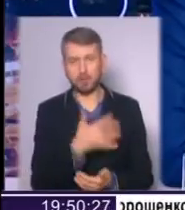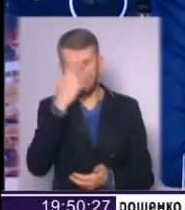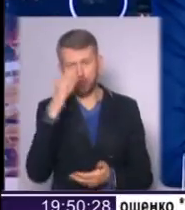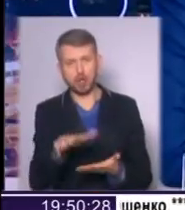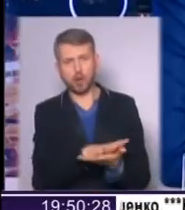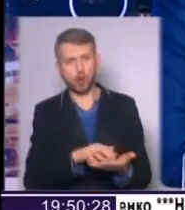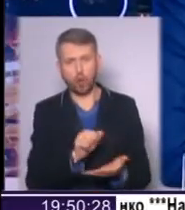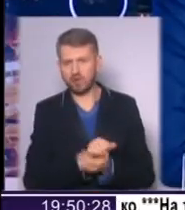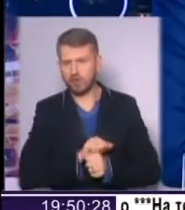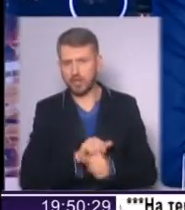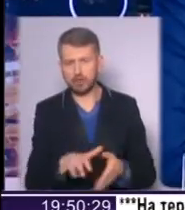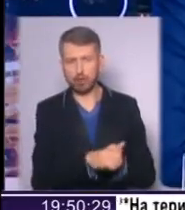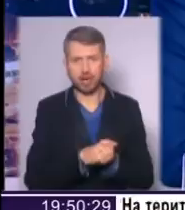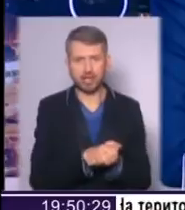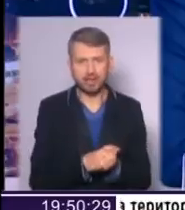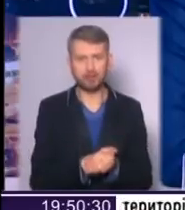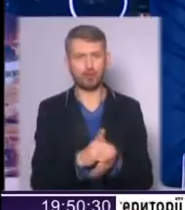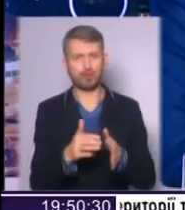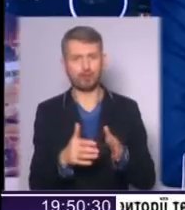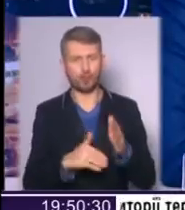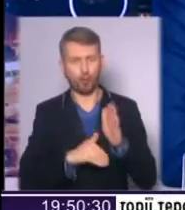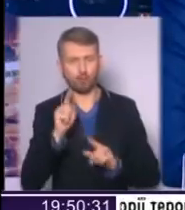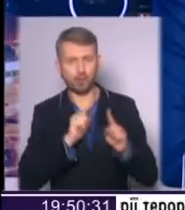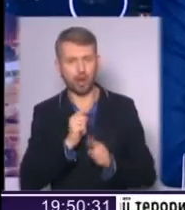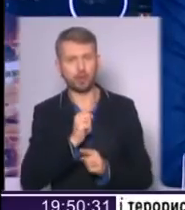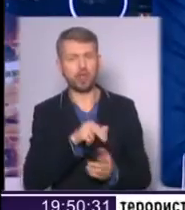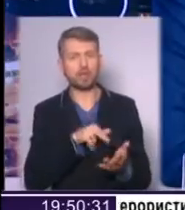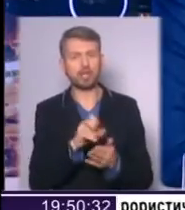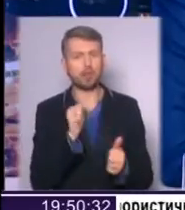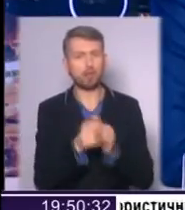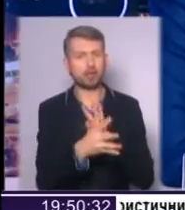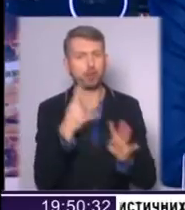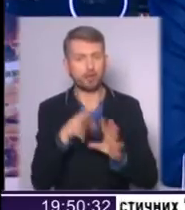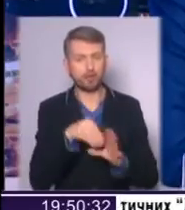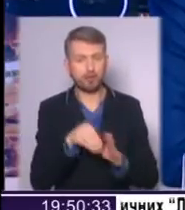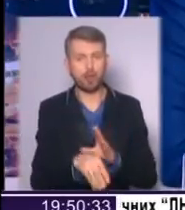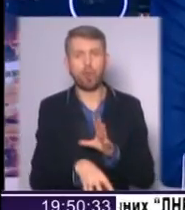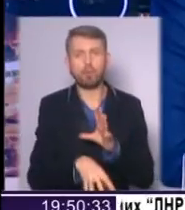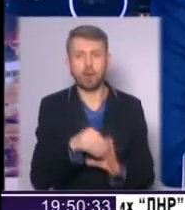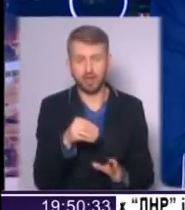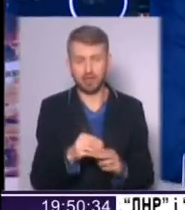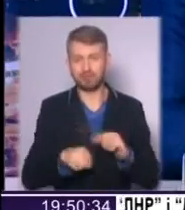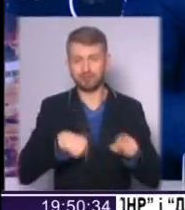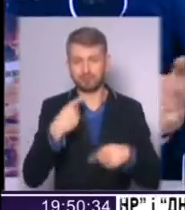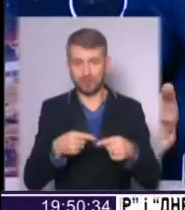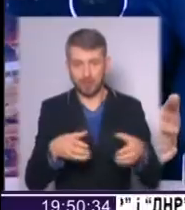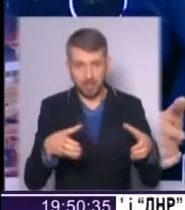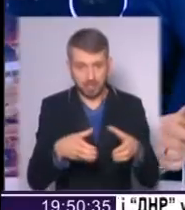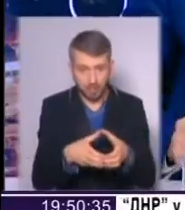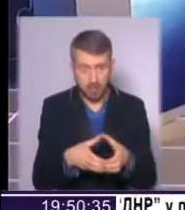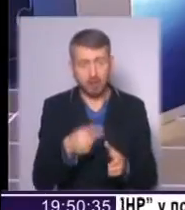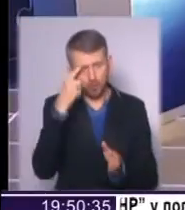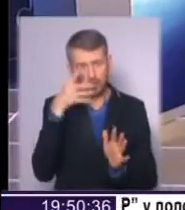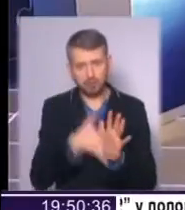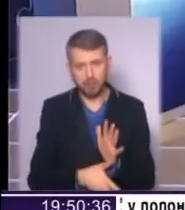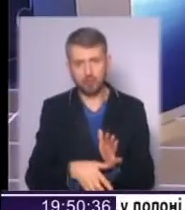коаліцію, розвалити Верховну Раду восьмого скликання, вийти на позачергові вибори, обрати Верховну Раду дев'ятого скликання, де ми розуміємо представництво,